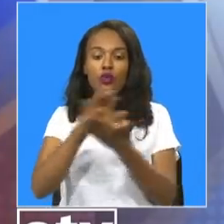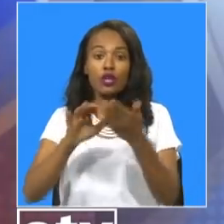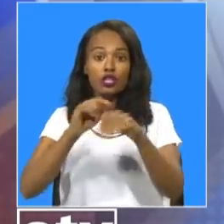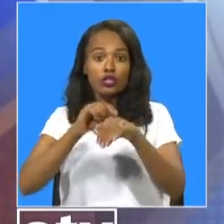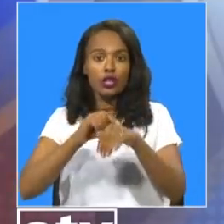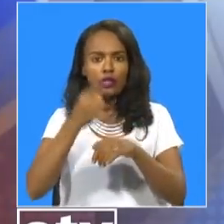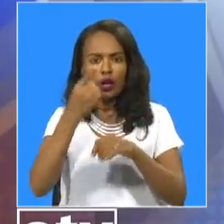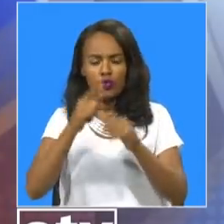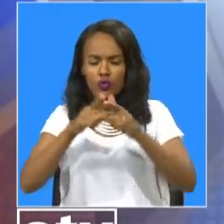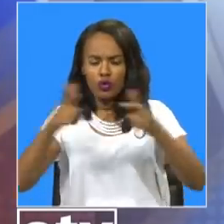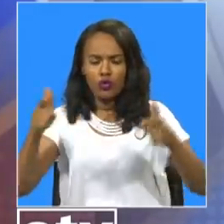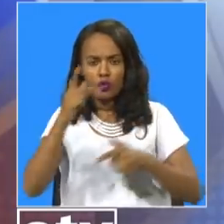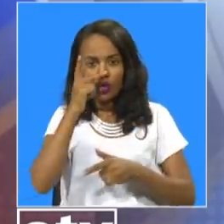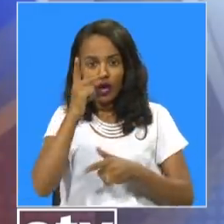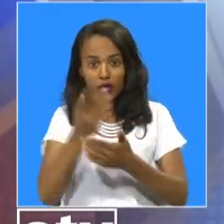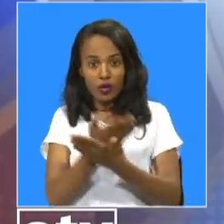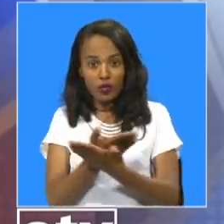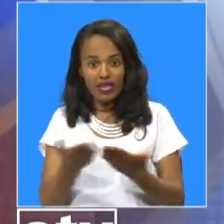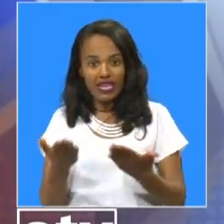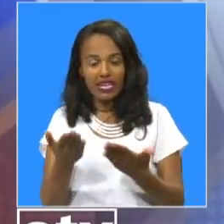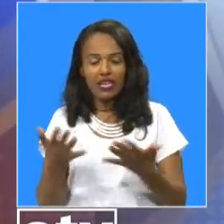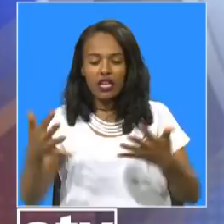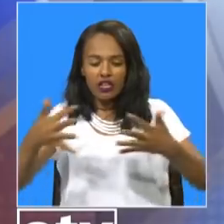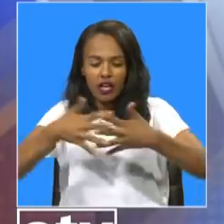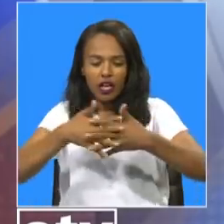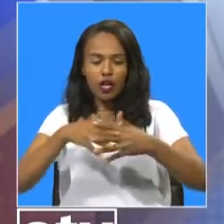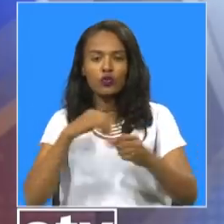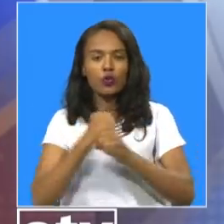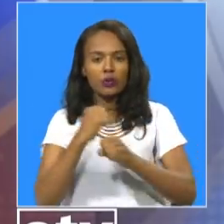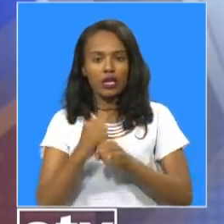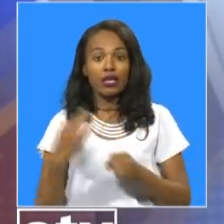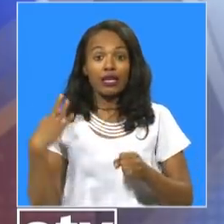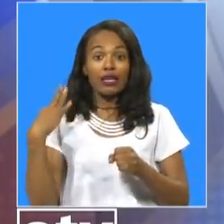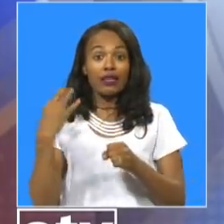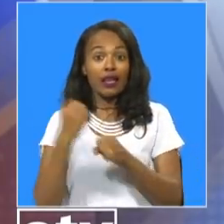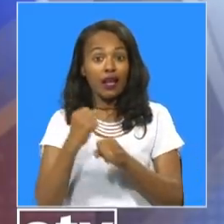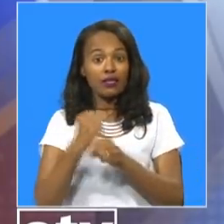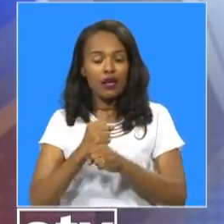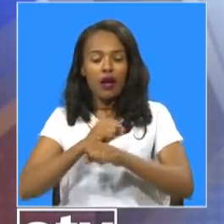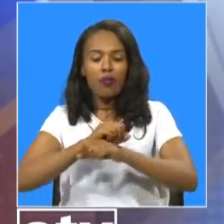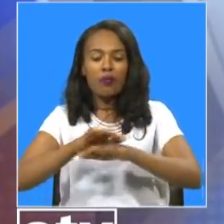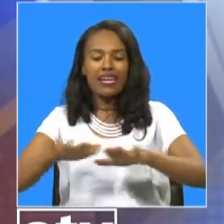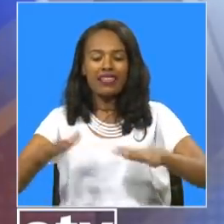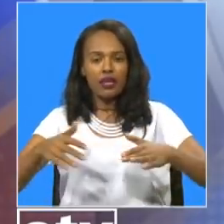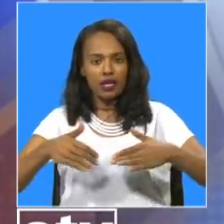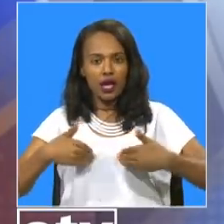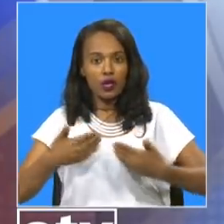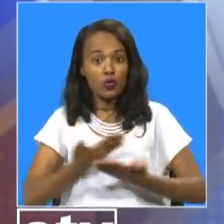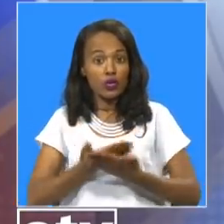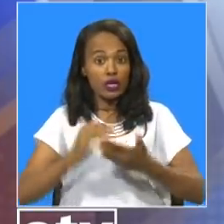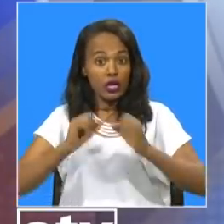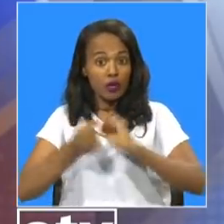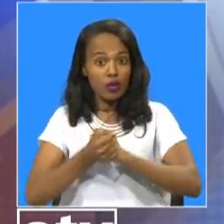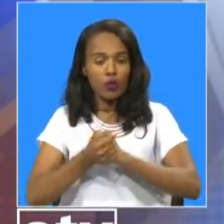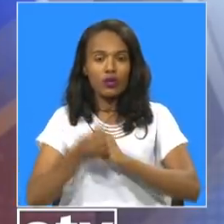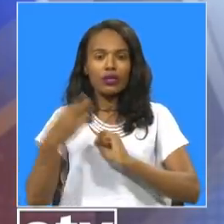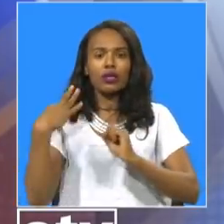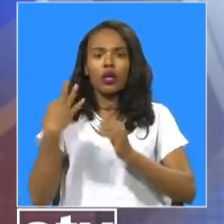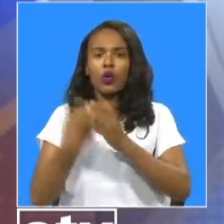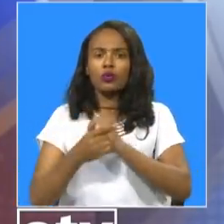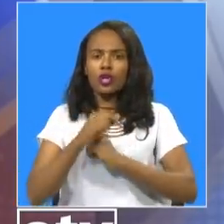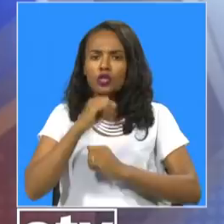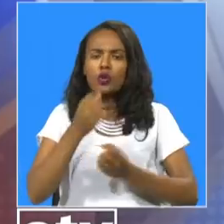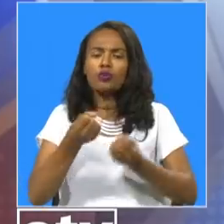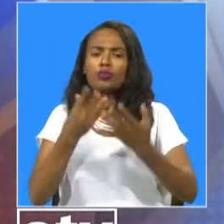አንዱ ትልቁ ያየ ነው ተቀናይቶ የመስራት ስራ ነው። የጤና ስራ መሬት ላይ ያለውን ነገር ለመለወጥ ጤናው ሴክተር ብቻ ሳይሆን